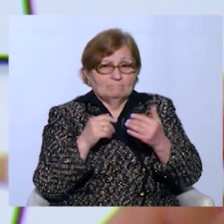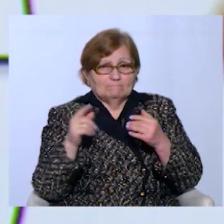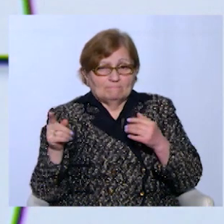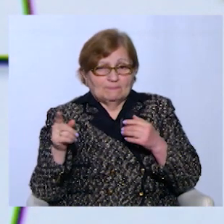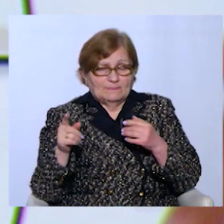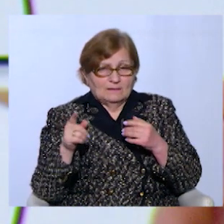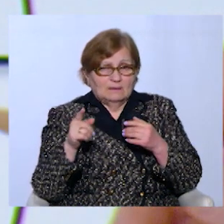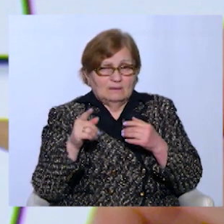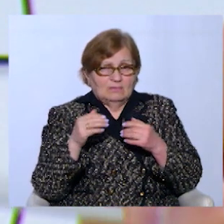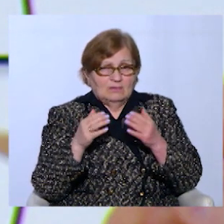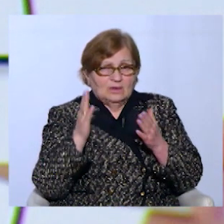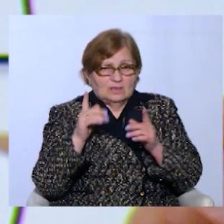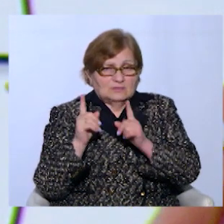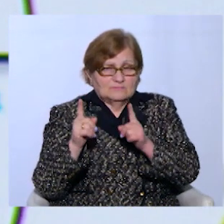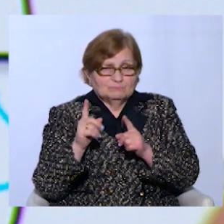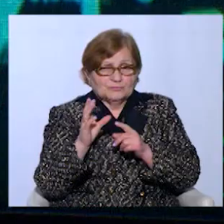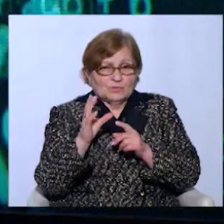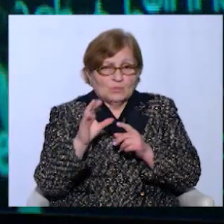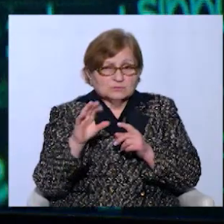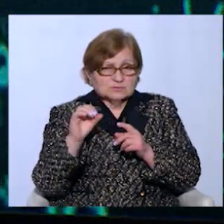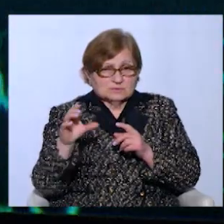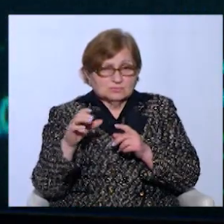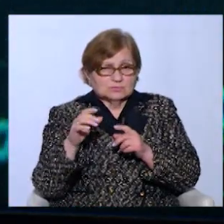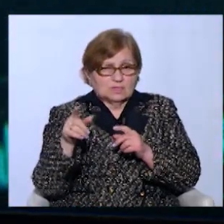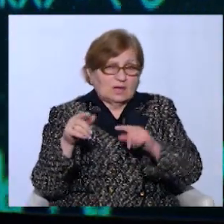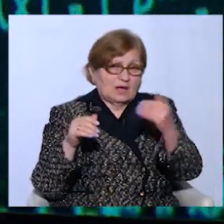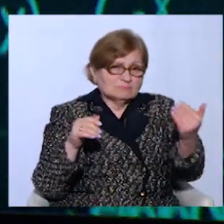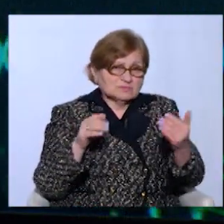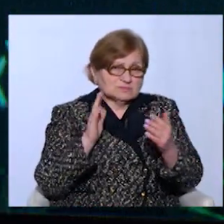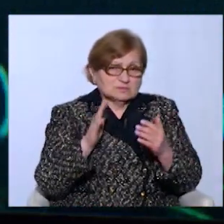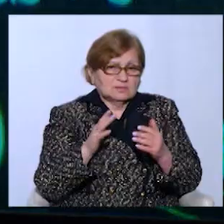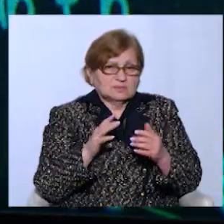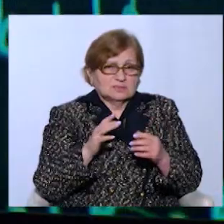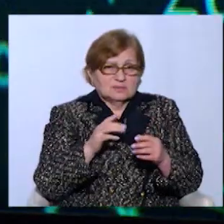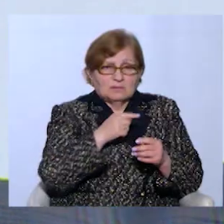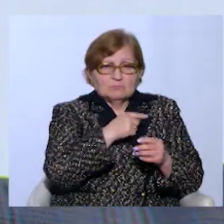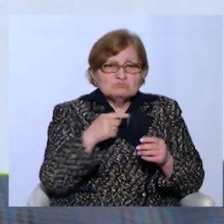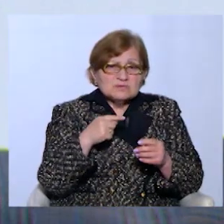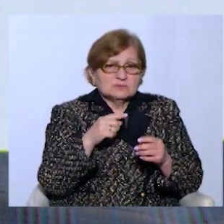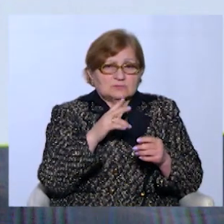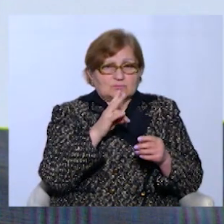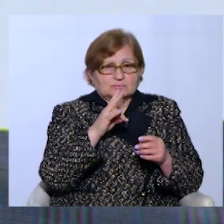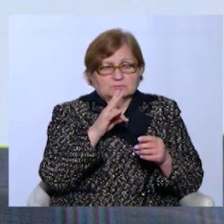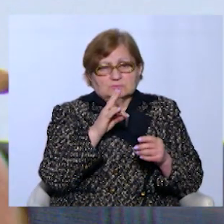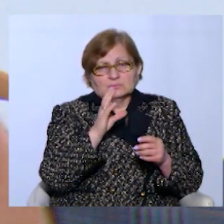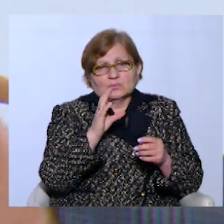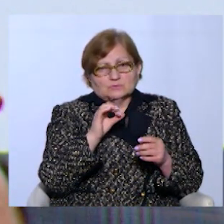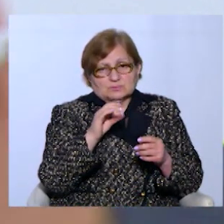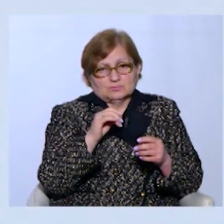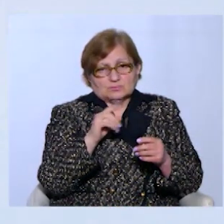წერტილის კოორდინატა იქნება კოსინუს ალფა, ამ წერტილის კოორდინატა იქნება მინუს კოსინუს ალფა.